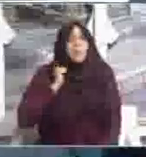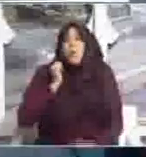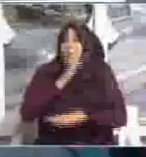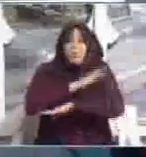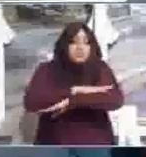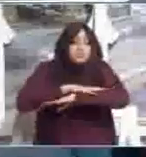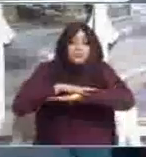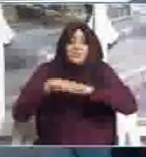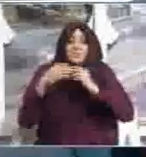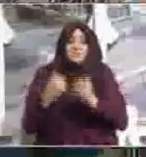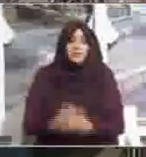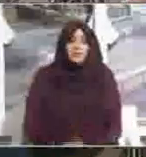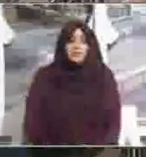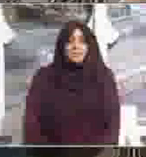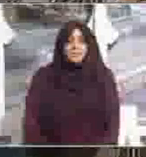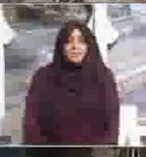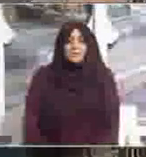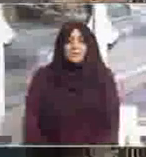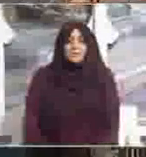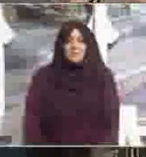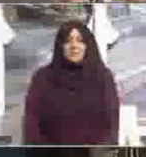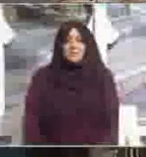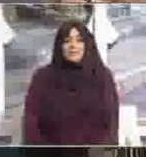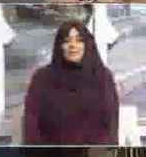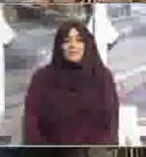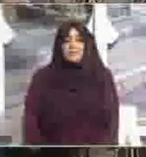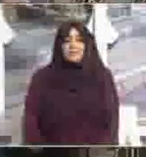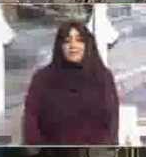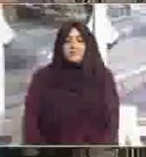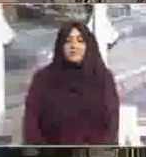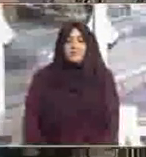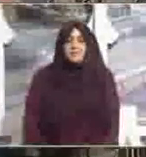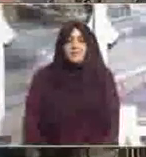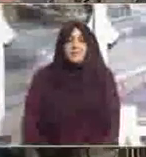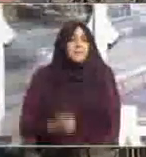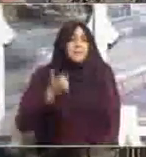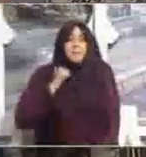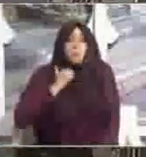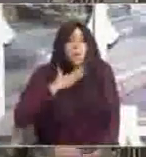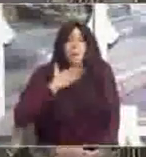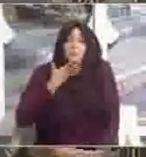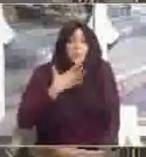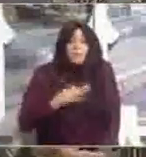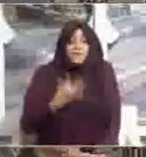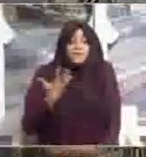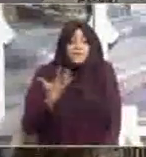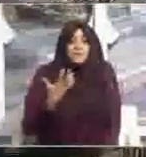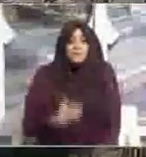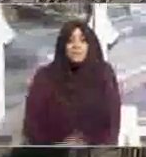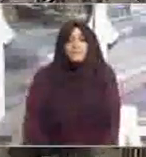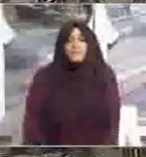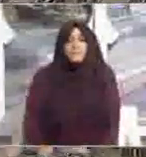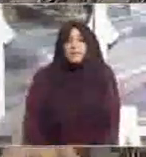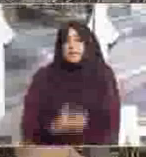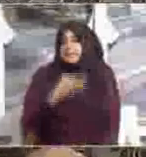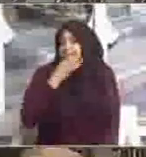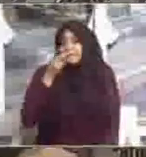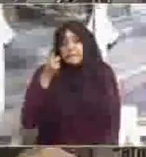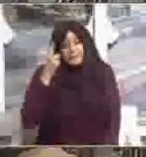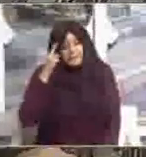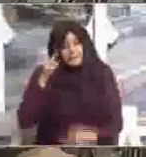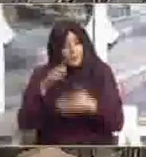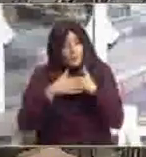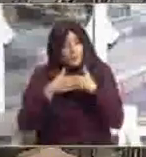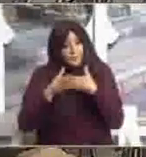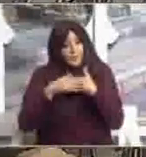قالتش يعني يقول الله يديه قالت قولوا ادعوا له ربي شرب باش يهديه مسكينه. شوف الام الحنانه تاع الام. فهذيك نقول هذا الاخ الكريم يعني